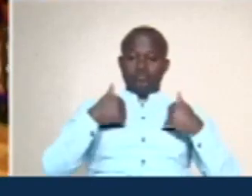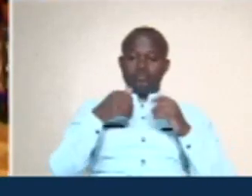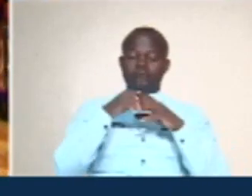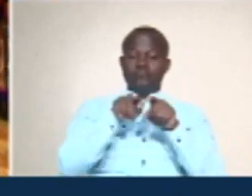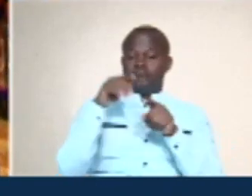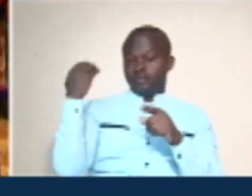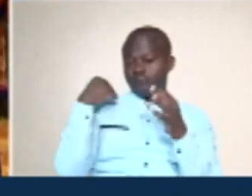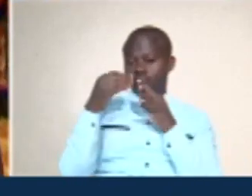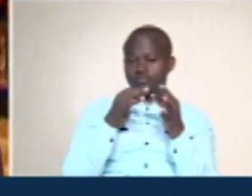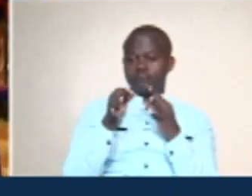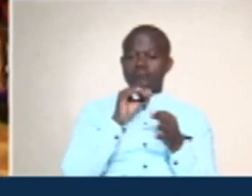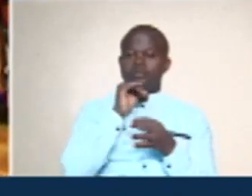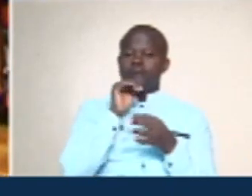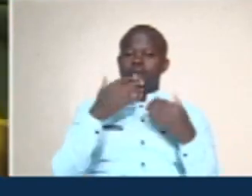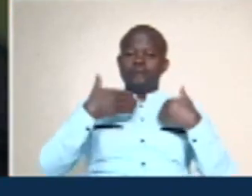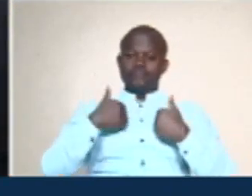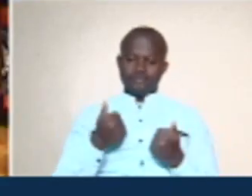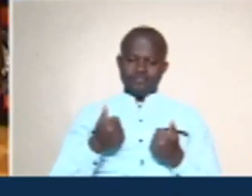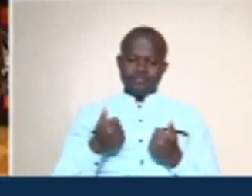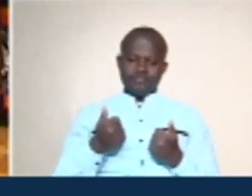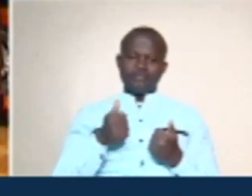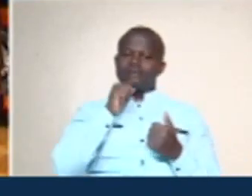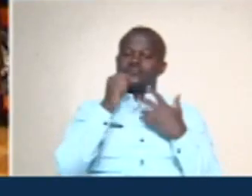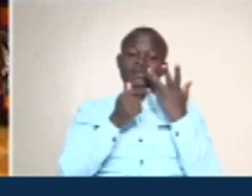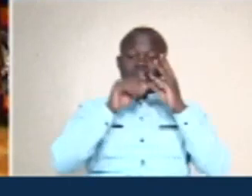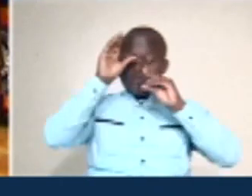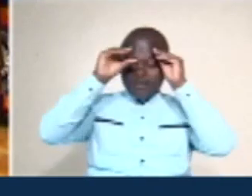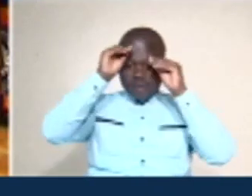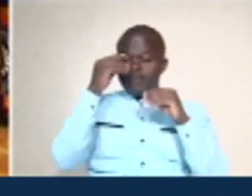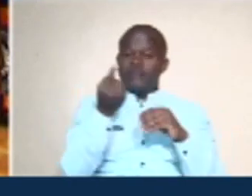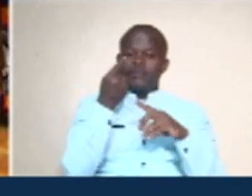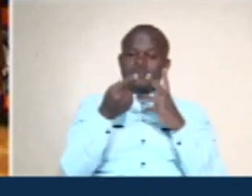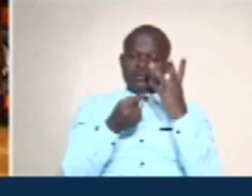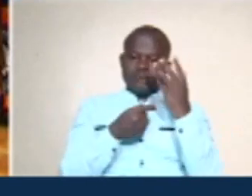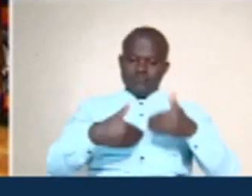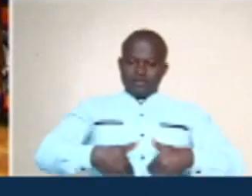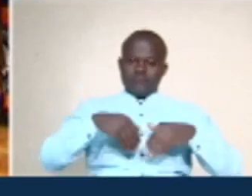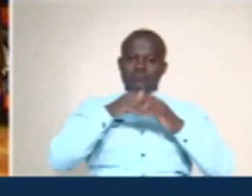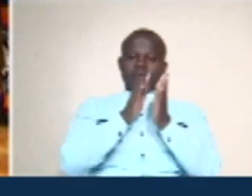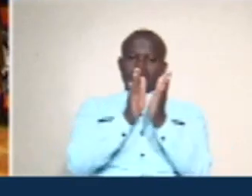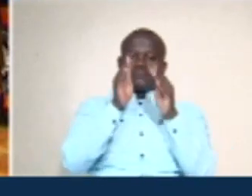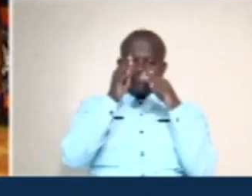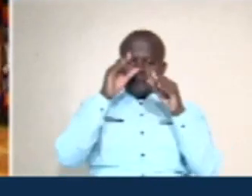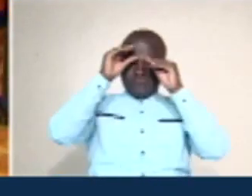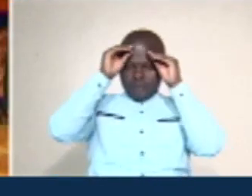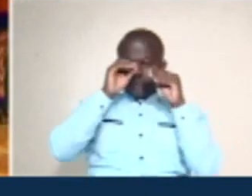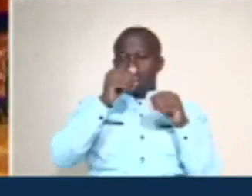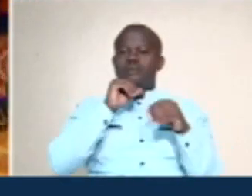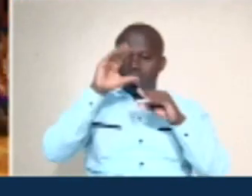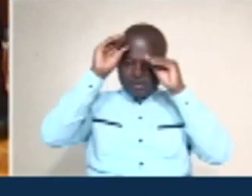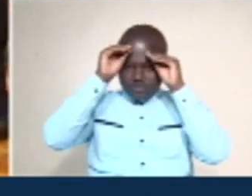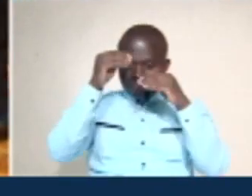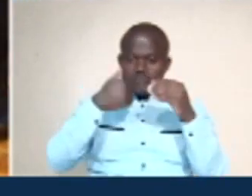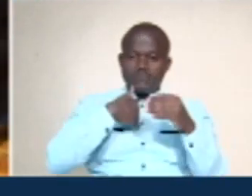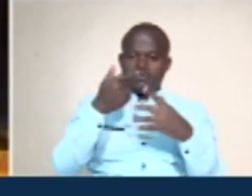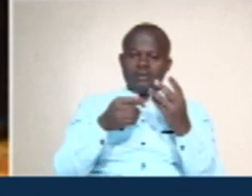yivuze, ntago ari ubuzima, ntago ari byo abantu bize gusa. Nibyo urubyiruko muri rusange. Umuntu ari wize, ari utize, wese ugira